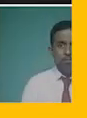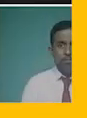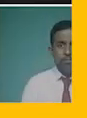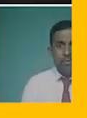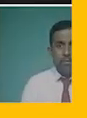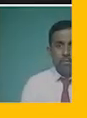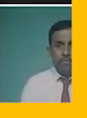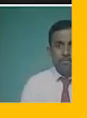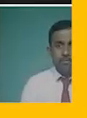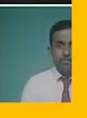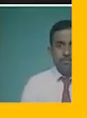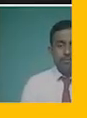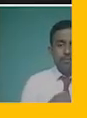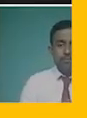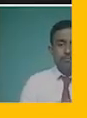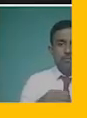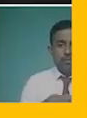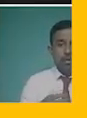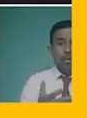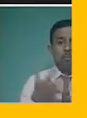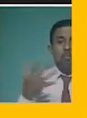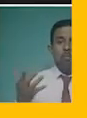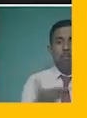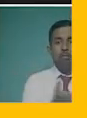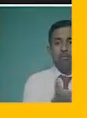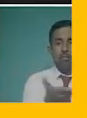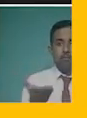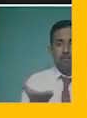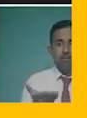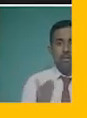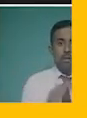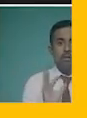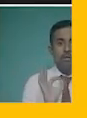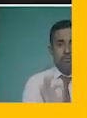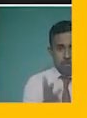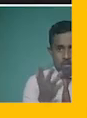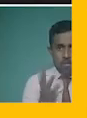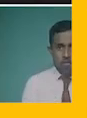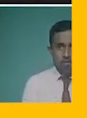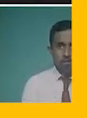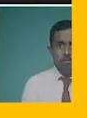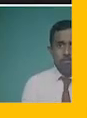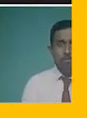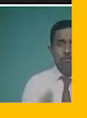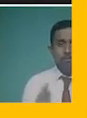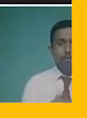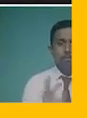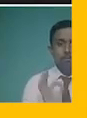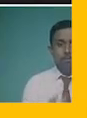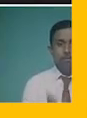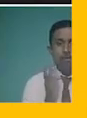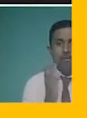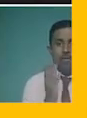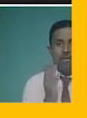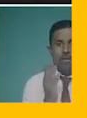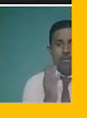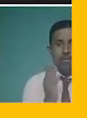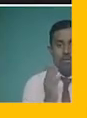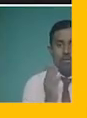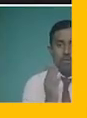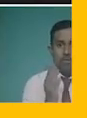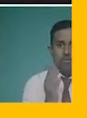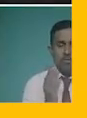විවාදයේදී වෙනත වගේම සමගි ජන බලවේගයේ පසුපෙළ මන්ත්‍රීවරු ආණ්ඩුවට දැඩි ප්‍රහාර එල්ල කළා. ඔන්න ඔය අතරේ චමින්ද